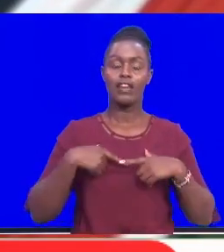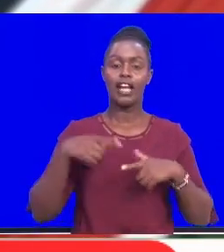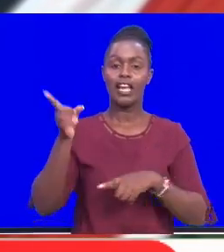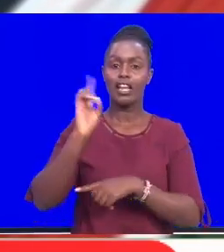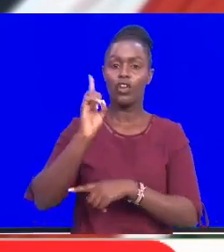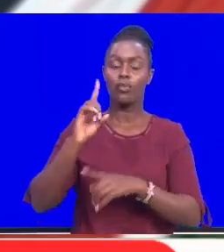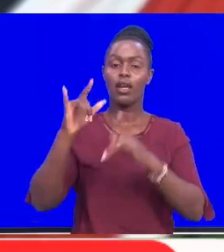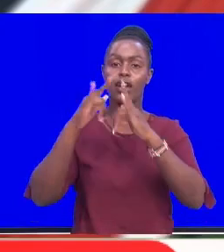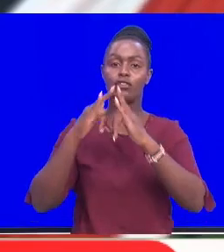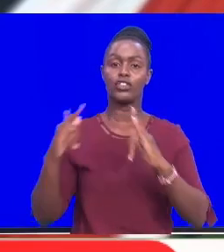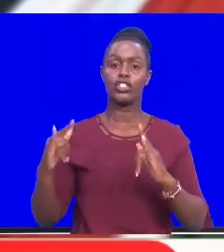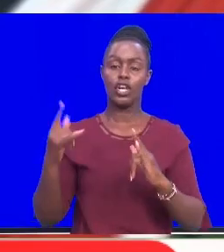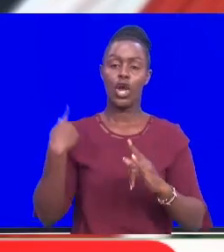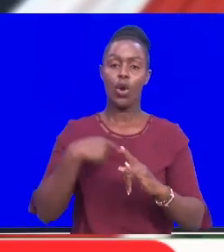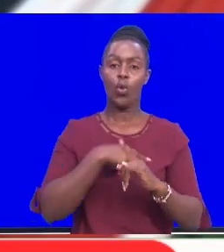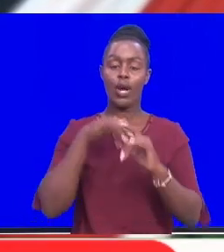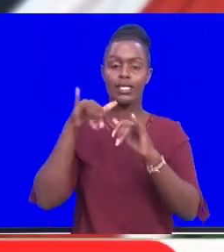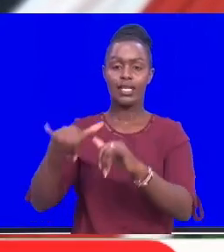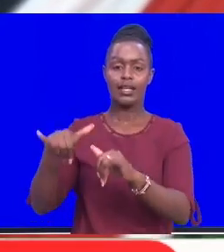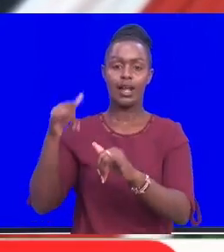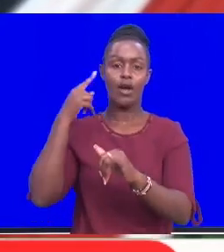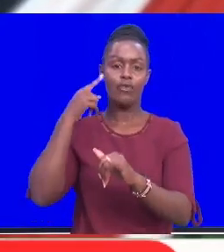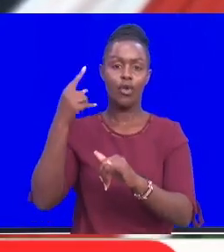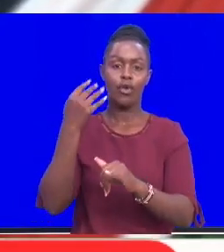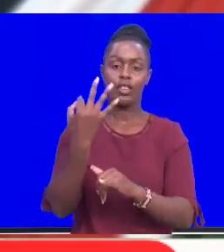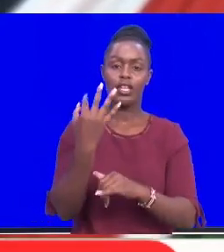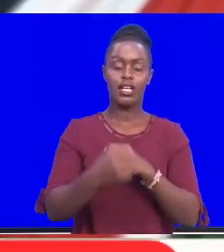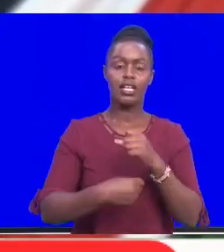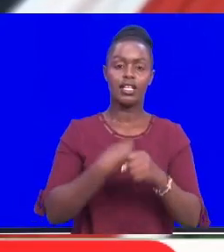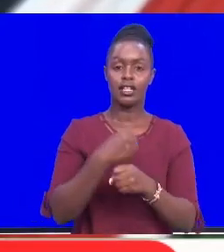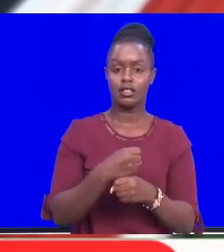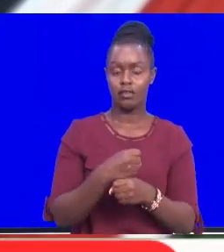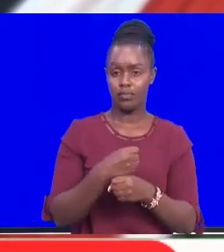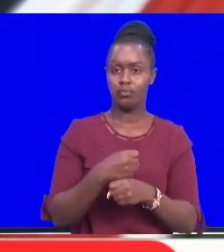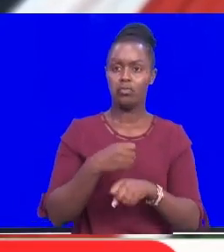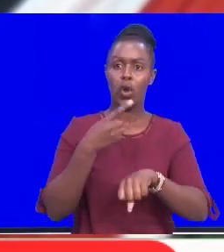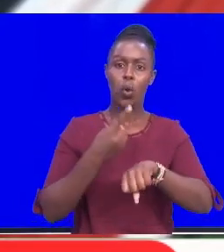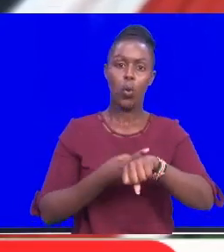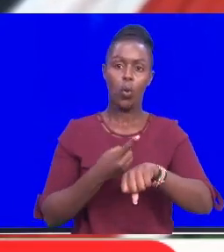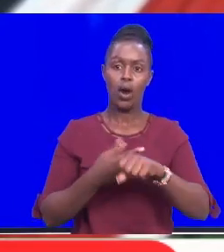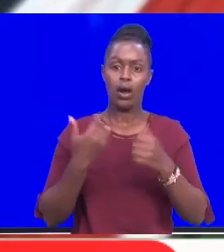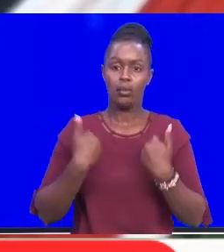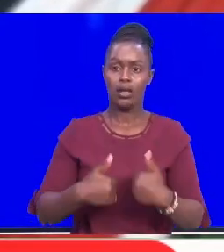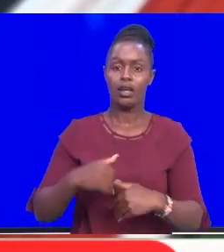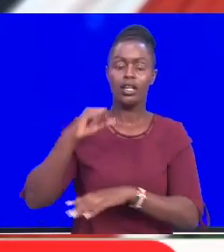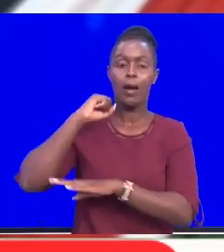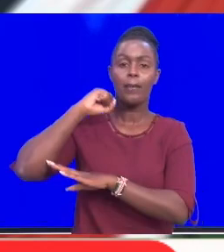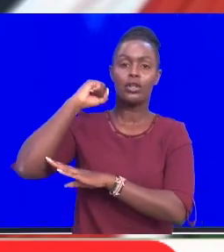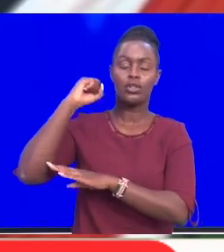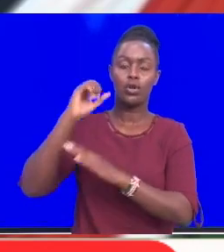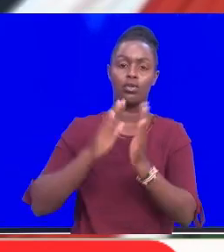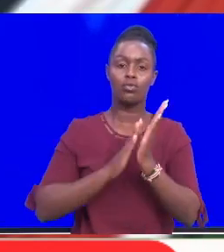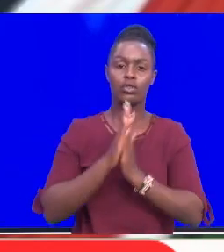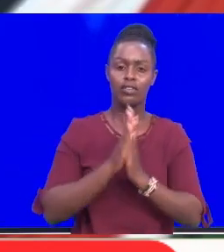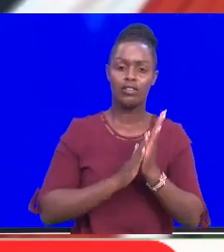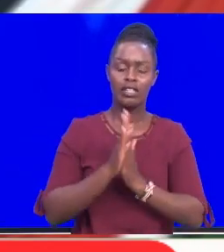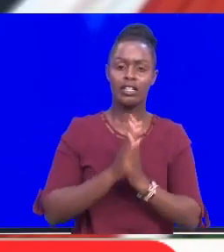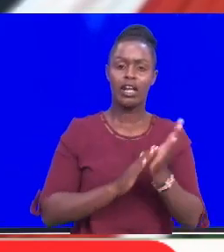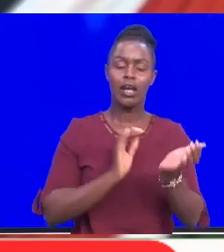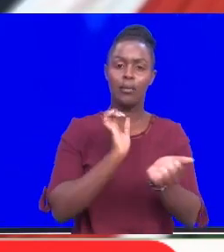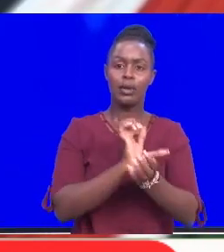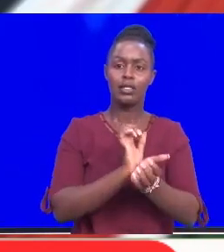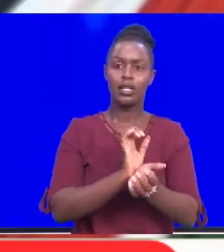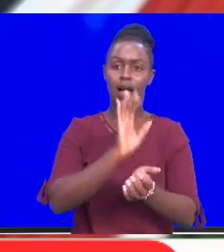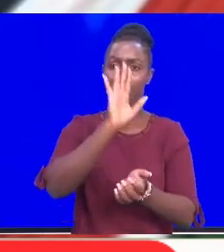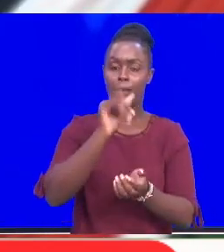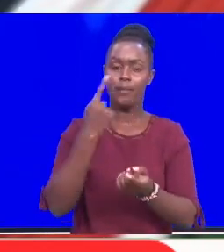camps and stayed for 3 years while I was under politically motivated imprisonment by the Zain government